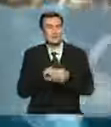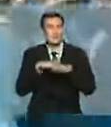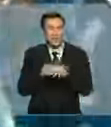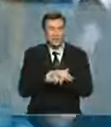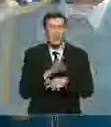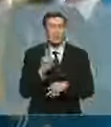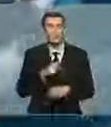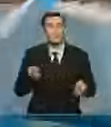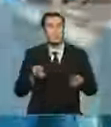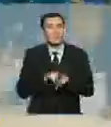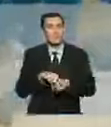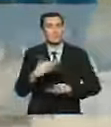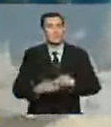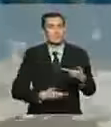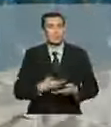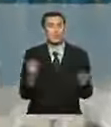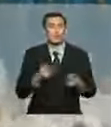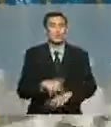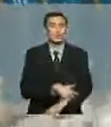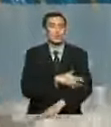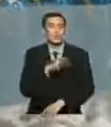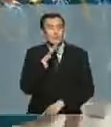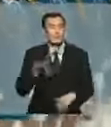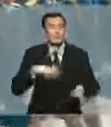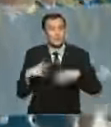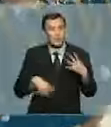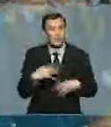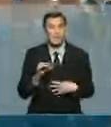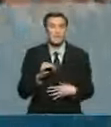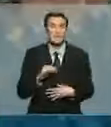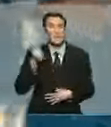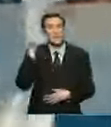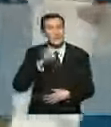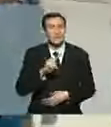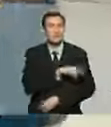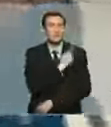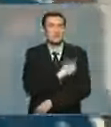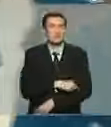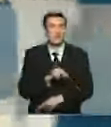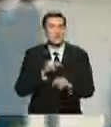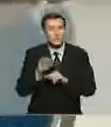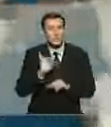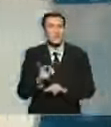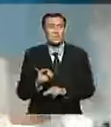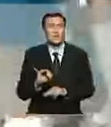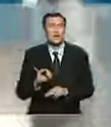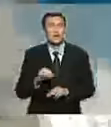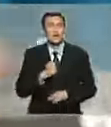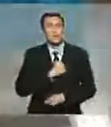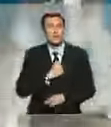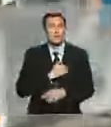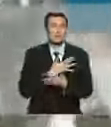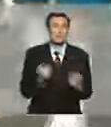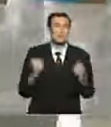Но чтобы вот так пройтись по плацу, нужны долгие тренировки. Там осваивают и медицинскую науку, и постигают азы военно-прикладных